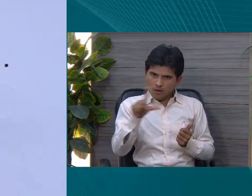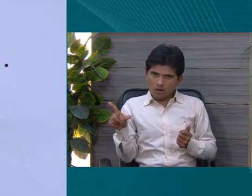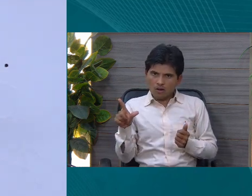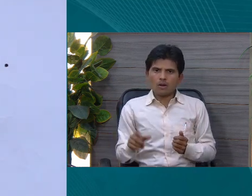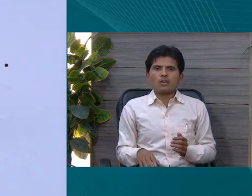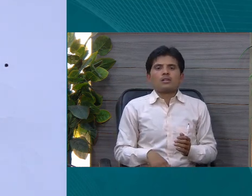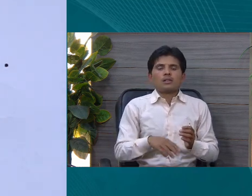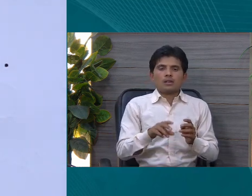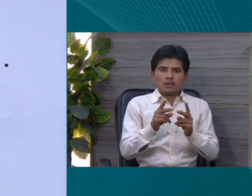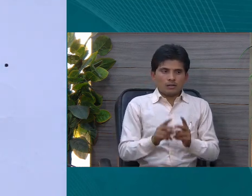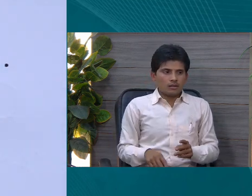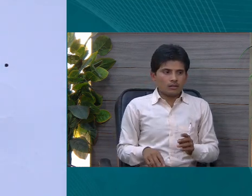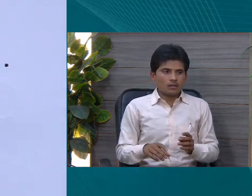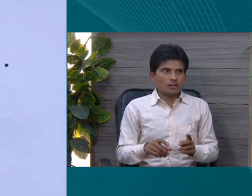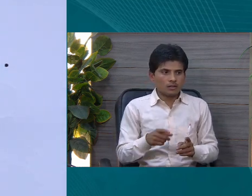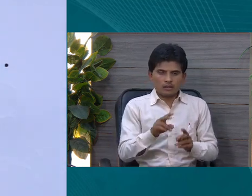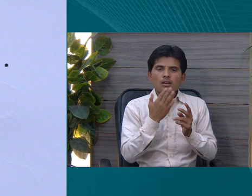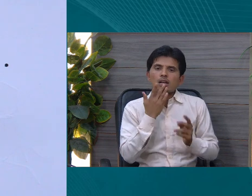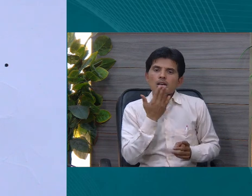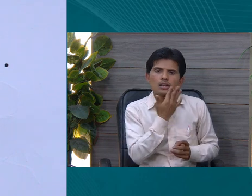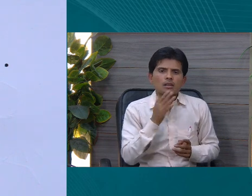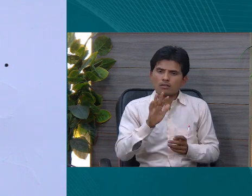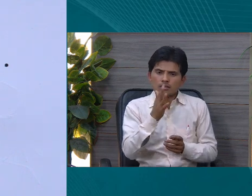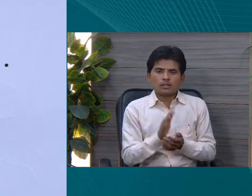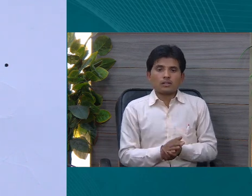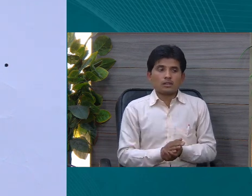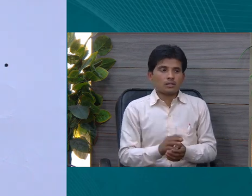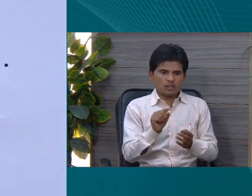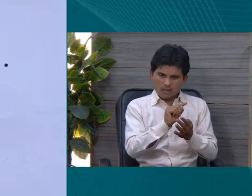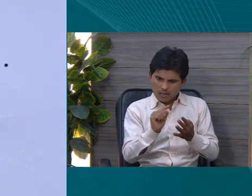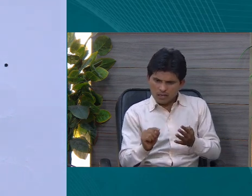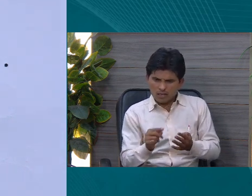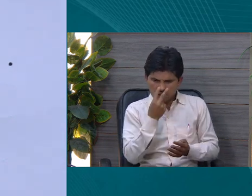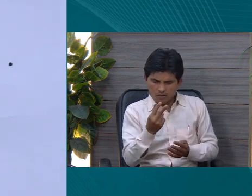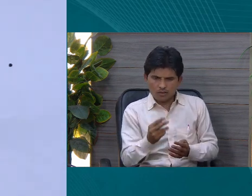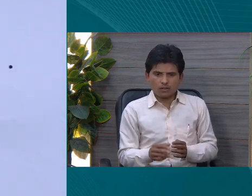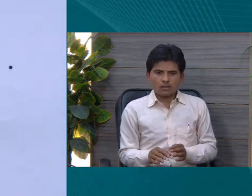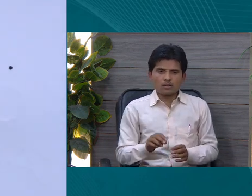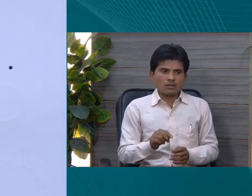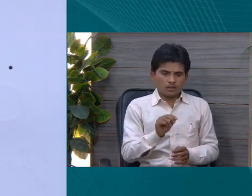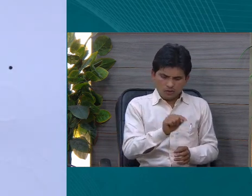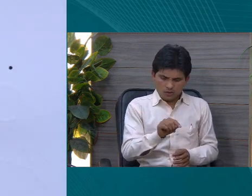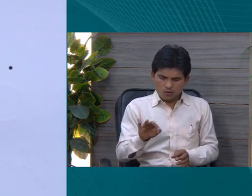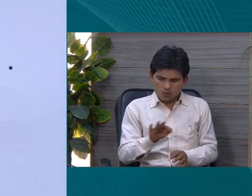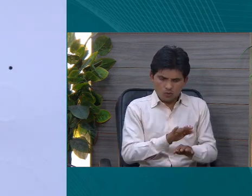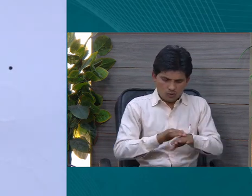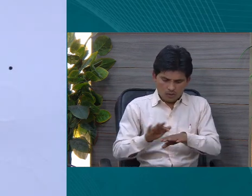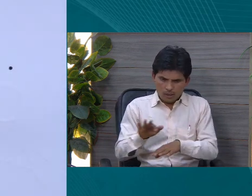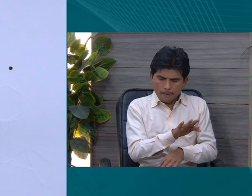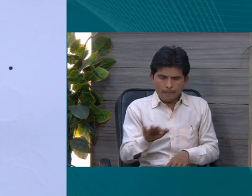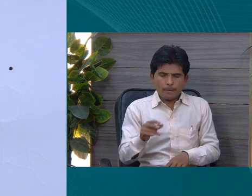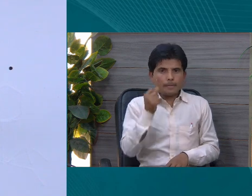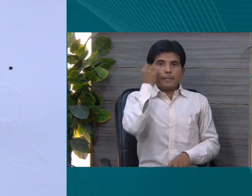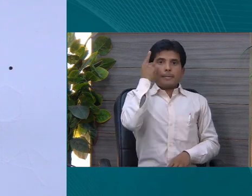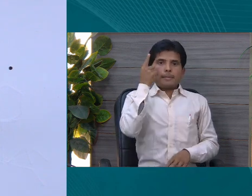डायग्राम सेवर कलर तो नहीं है उसके अंदर लेकिन वह रेस हैं तो जो बचा देखीं सकता वह इसको छोड़कर पर सेव कर सकता है उस क्षेत्र